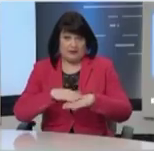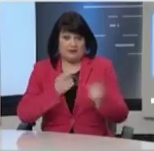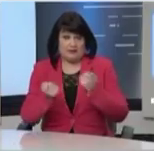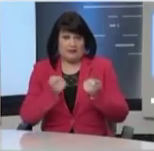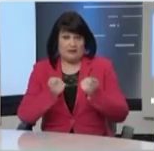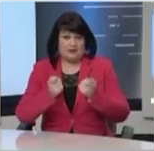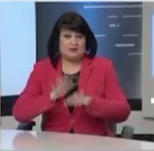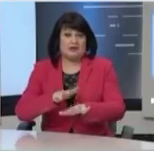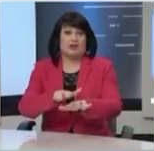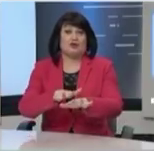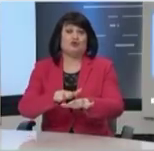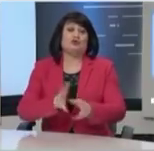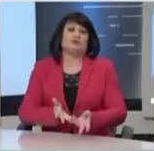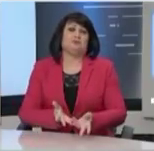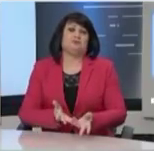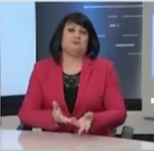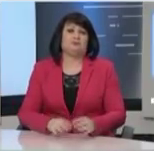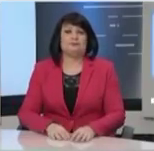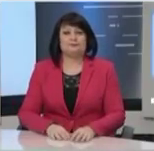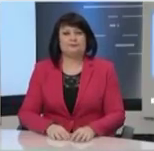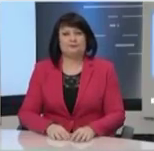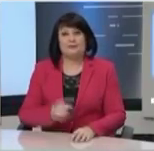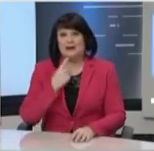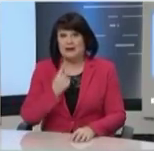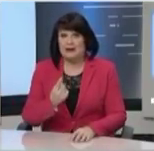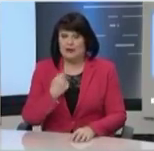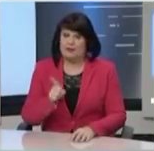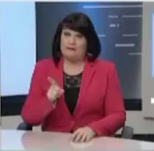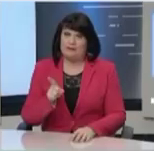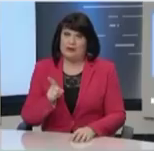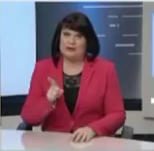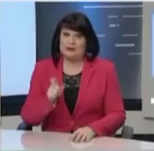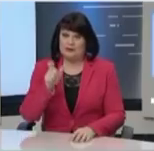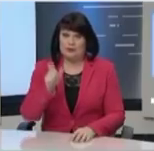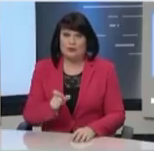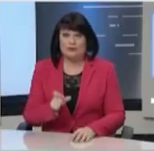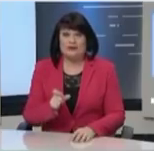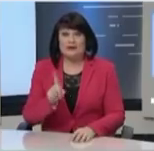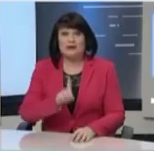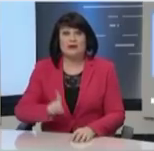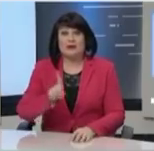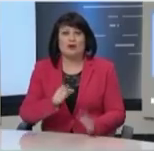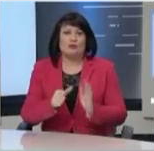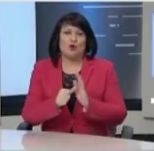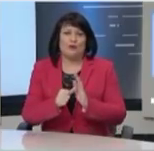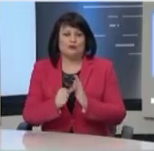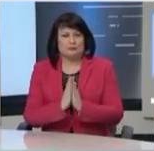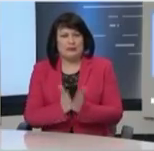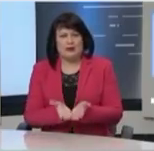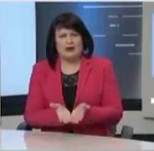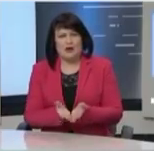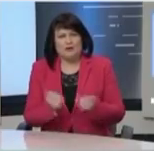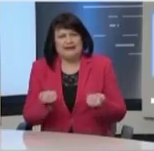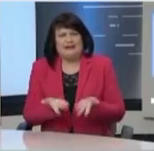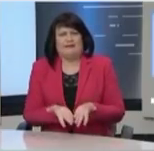Δεν λέω αυτό, κύριε Μητσοτάκη. Λέω όμως ότι έχετε εσείς ευθύνη. Μίστητε μου, κύριε. Σας παρακαλώ. Λέω όμως